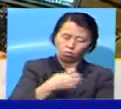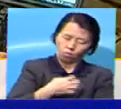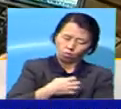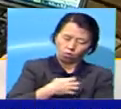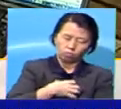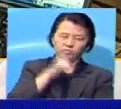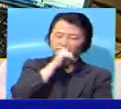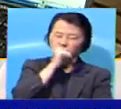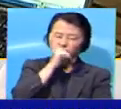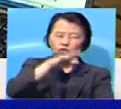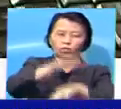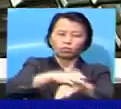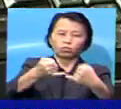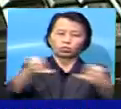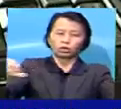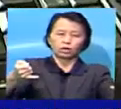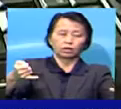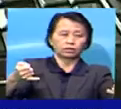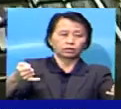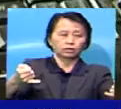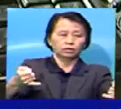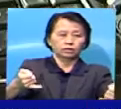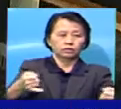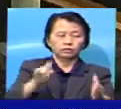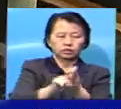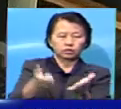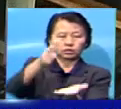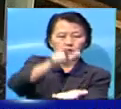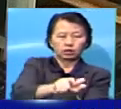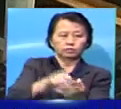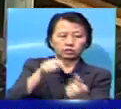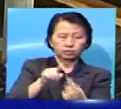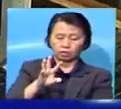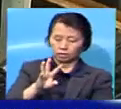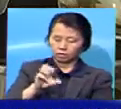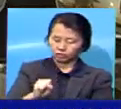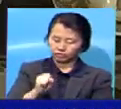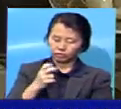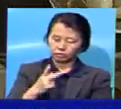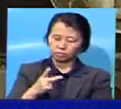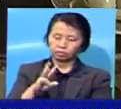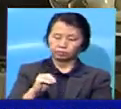awam berkaitan penipuan dalam talian mudah.my dilaporkan kepada SKMM.